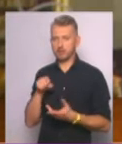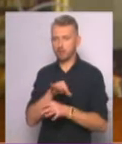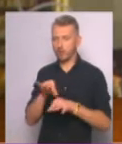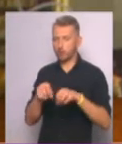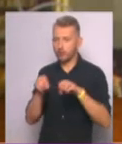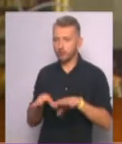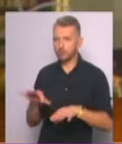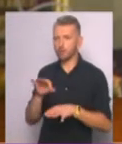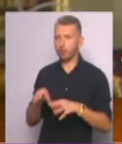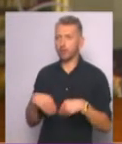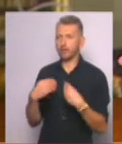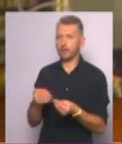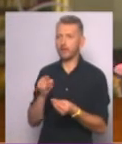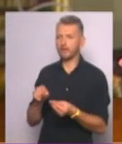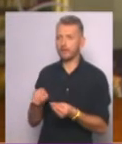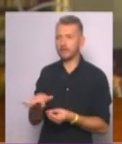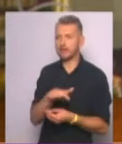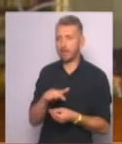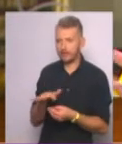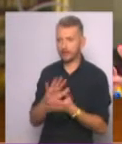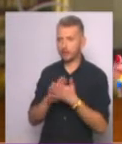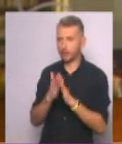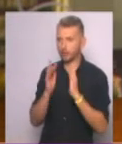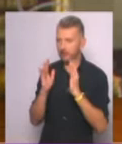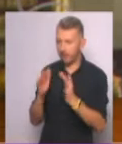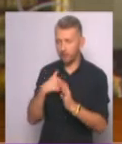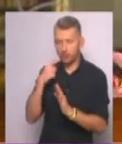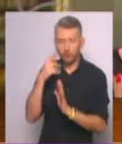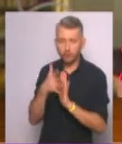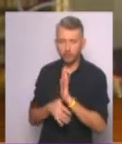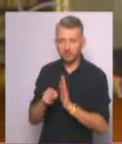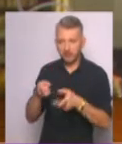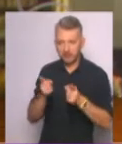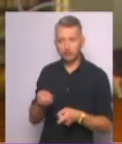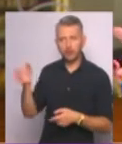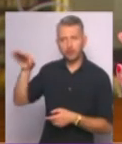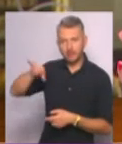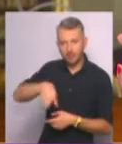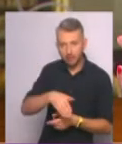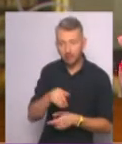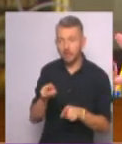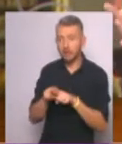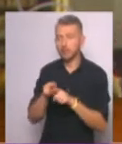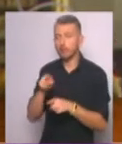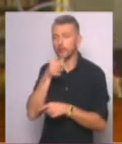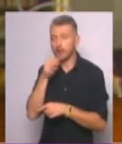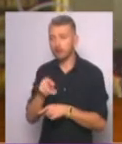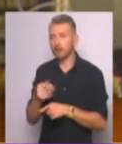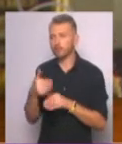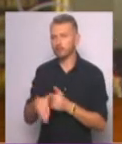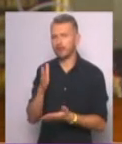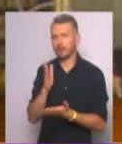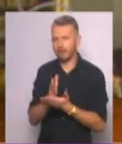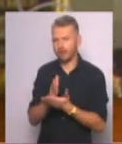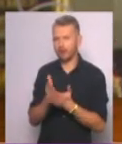з приводу надання цій ділянці статусу скверу. Тому що ми розуміємо, що це дійсно схил. І так само ви вже зазначали, що там вже є